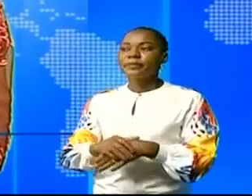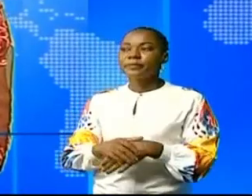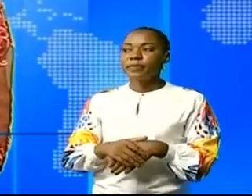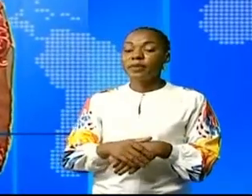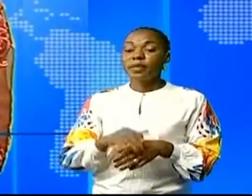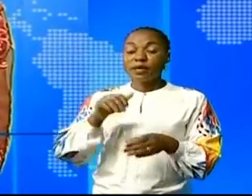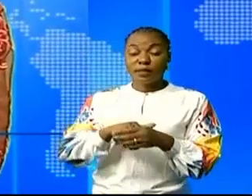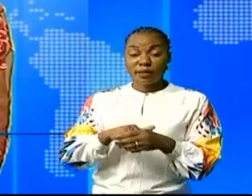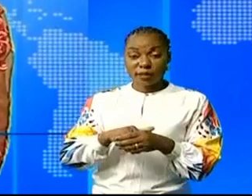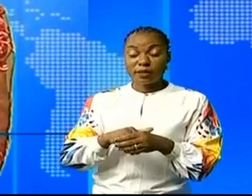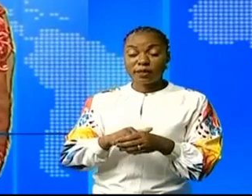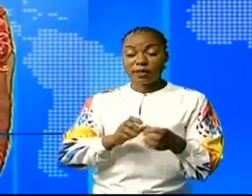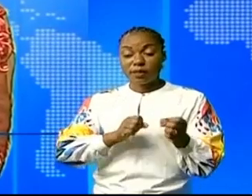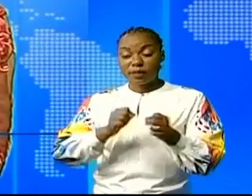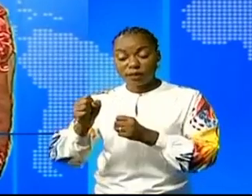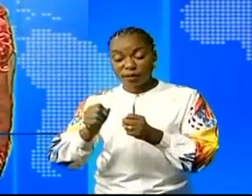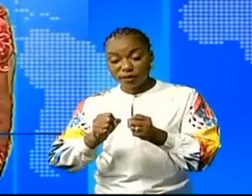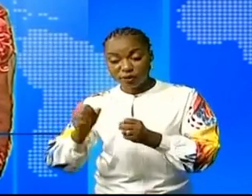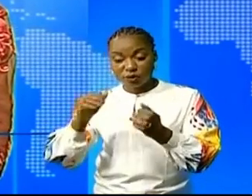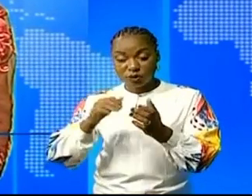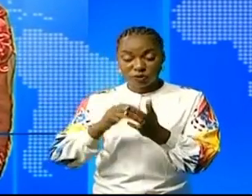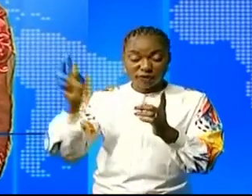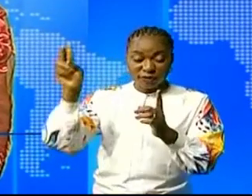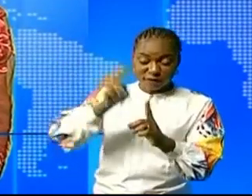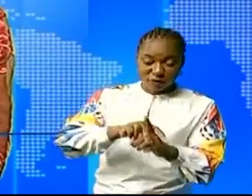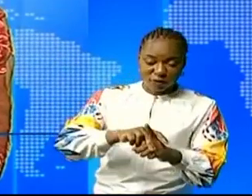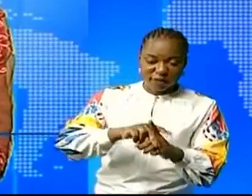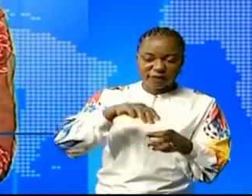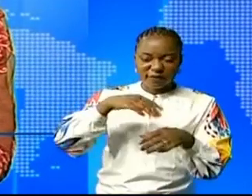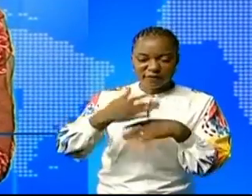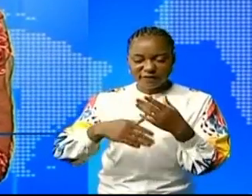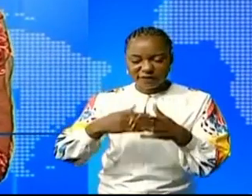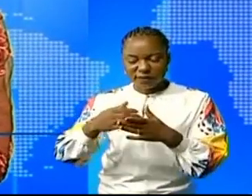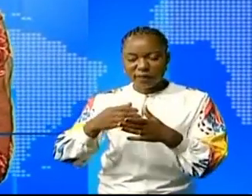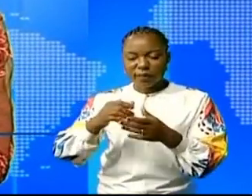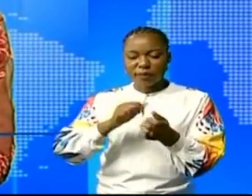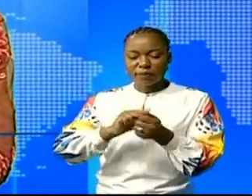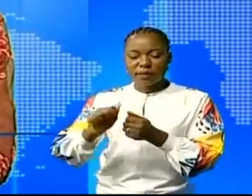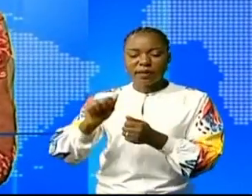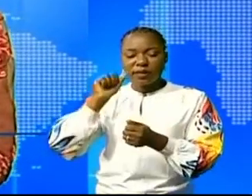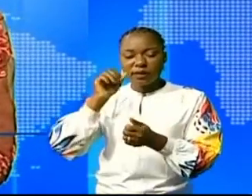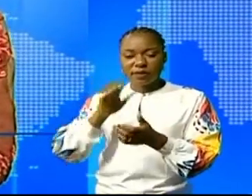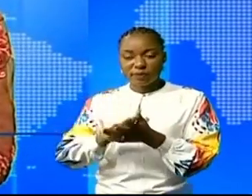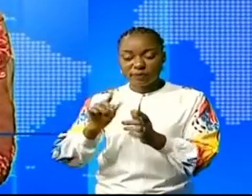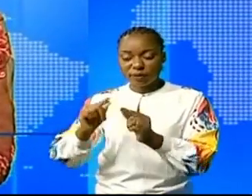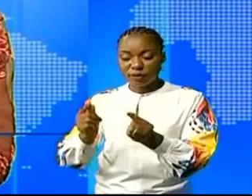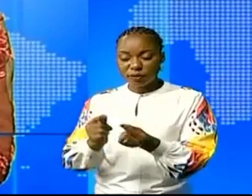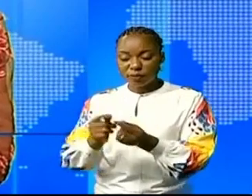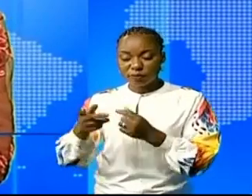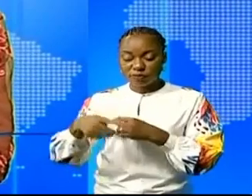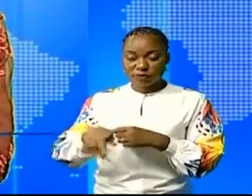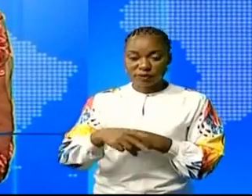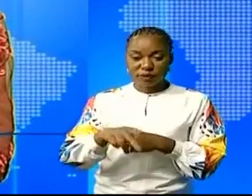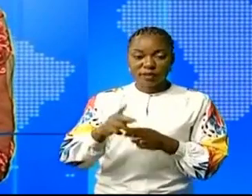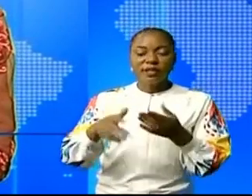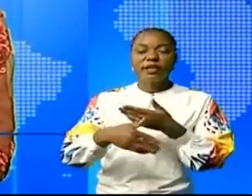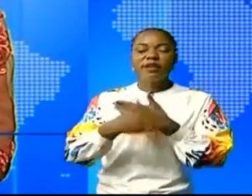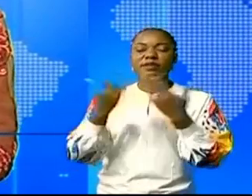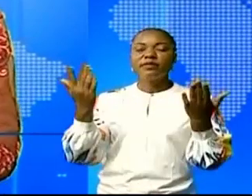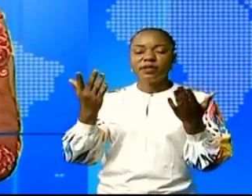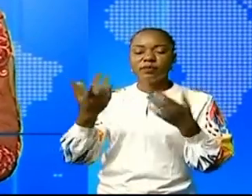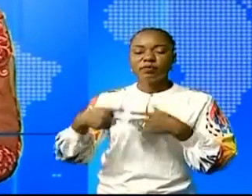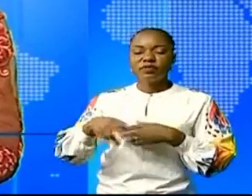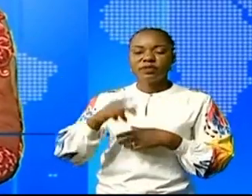Et dans le cadre de la lutte contre les violences basées sur le genre, l'exécutif provincial de la ville,